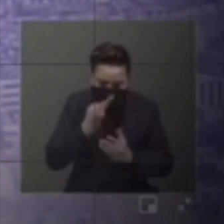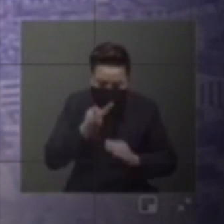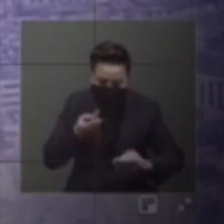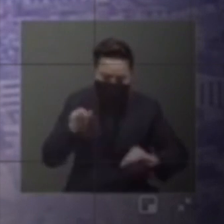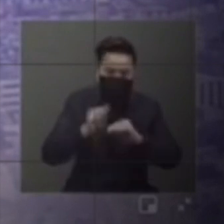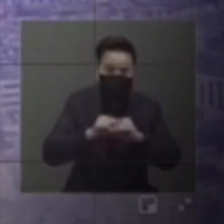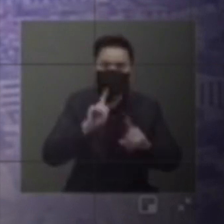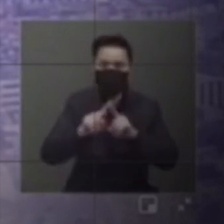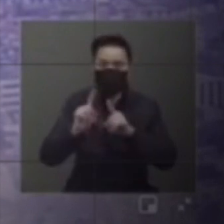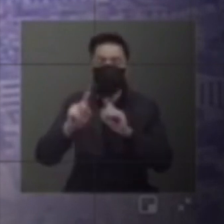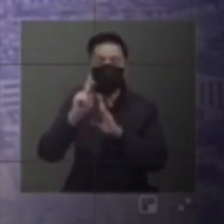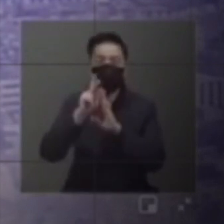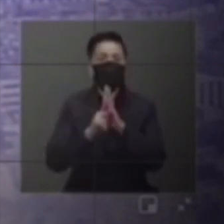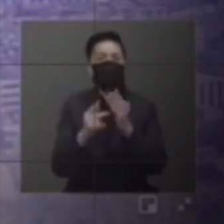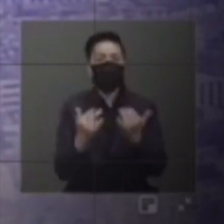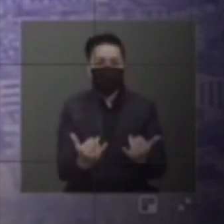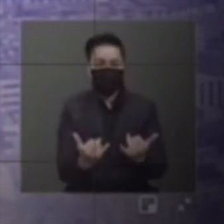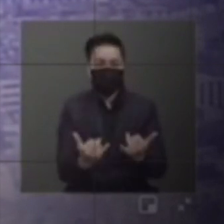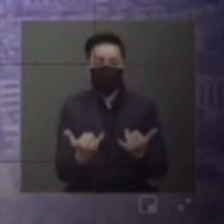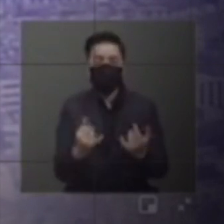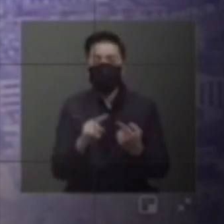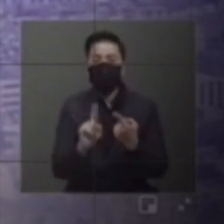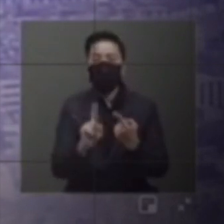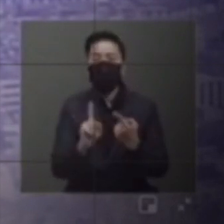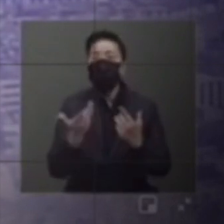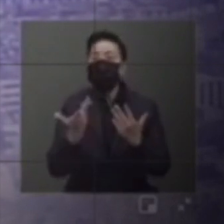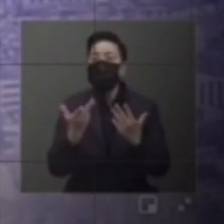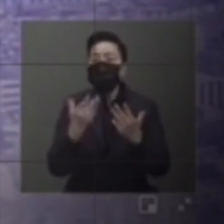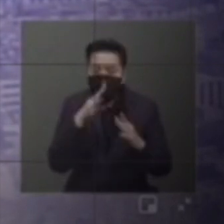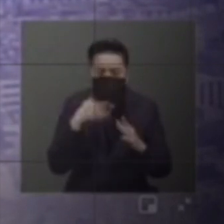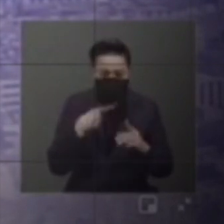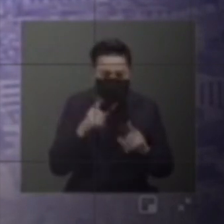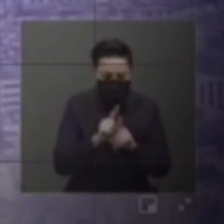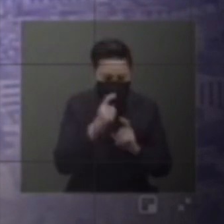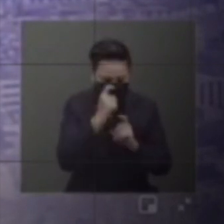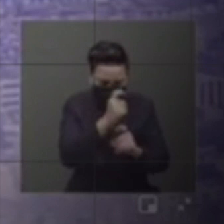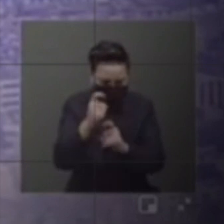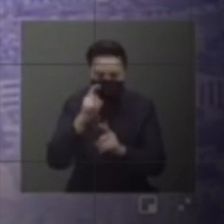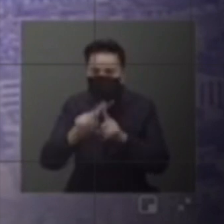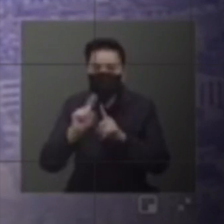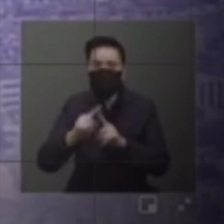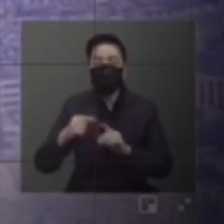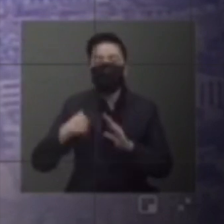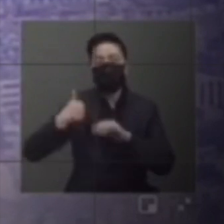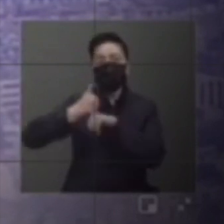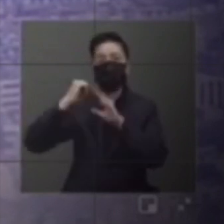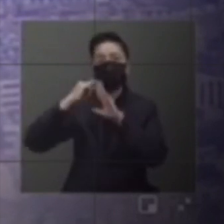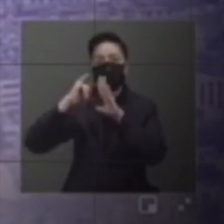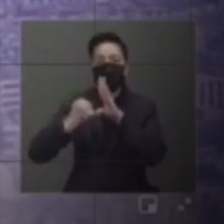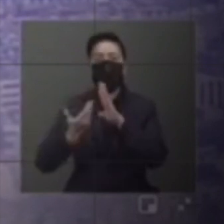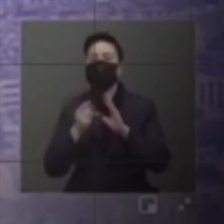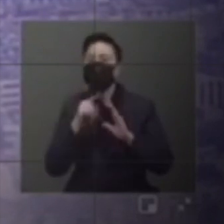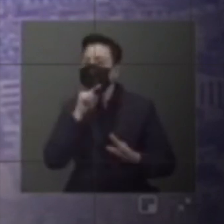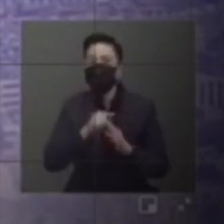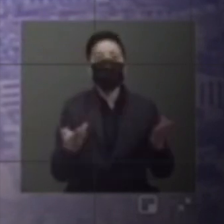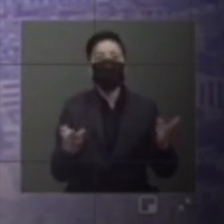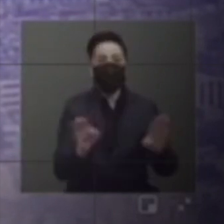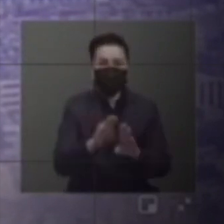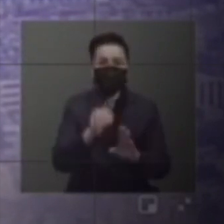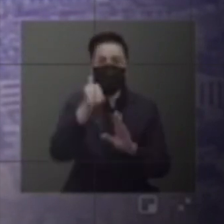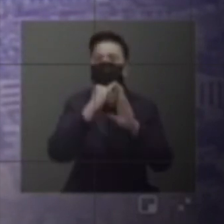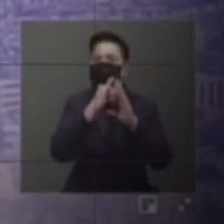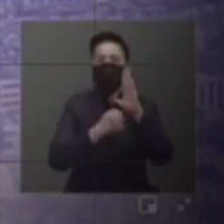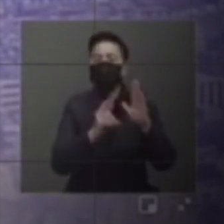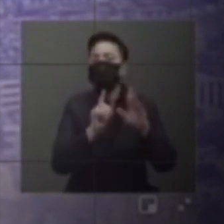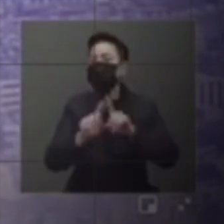ที่นอกเหนือจากข้อกำหนดนี้ได้ก็ขอให้พี่น้องประชาชนให้ความร่วมมือนะคะเพราะว่าเมื่อมี